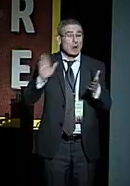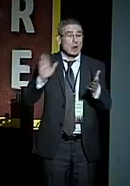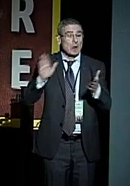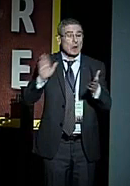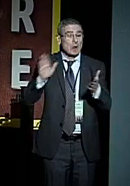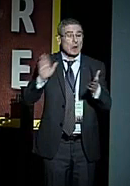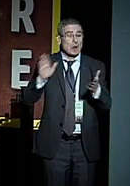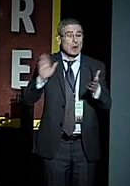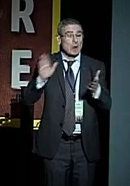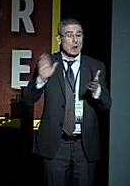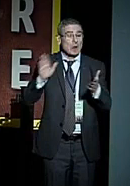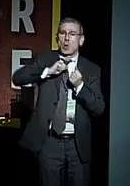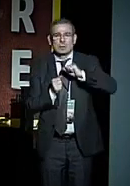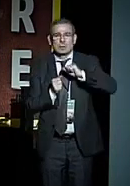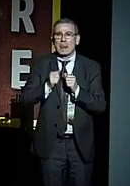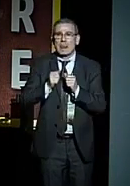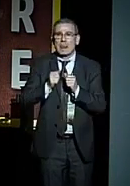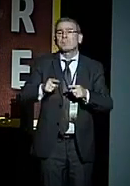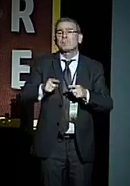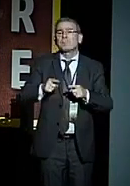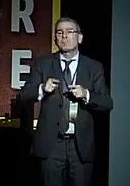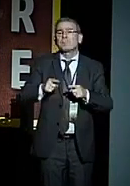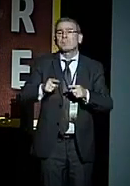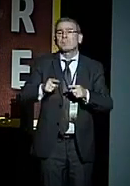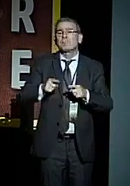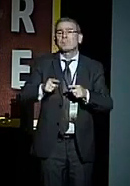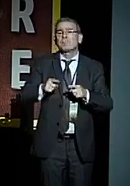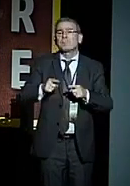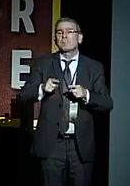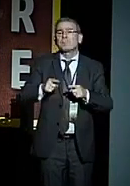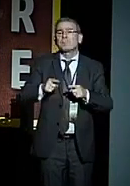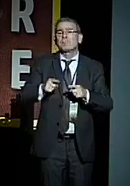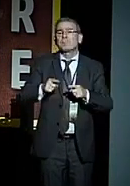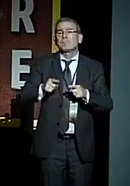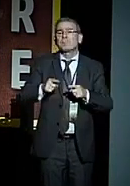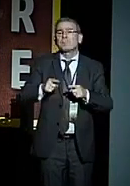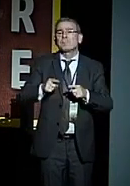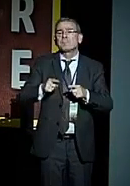cambiare, lottare per essere fino in fondo i democratici in Italia. Grazie.